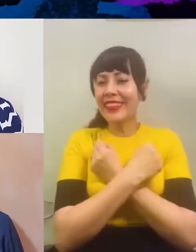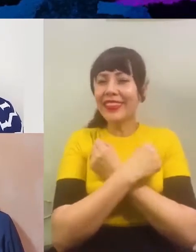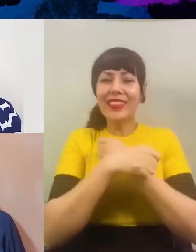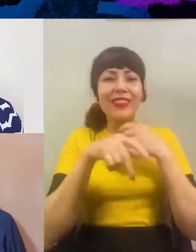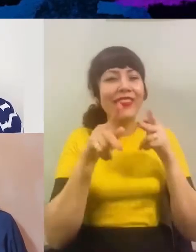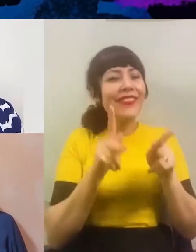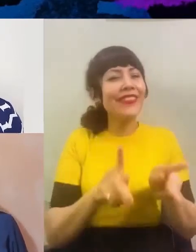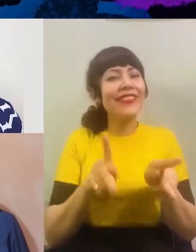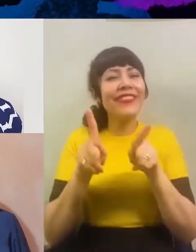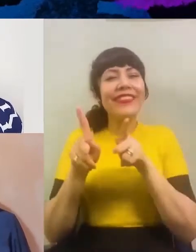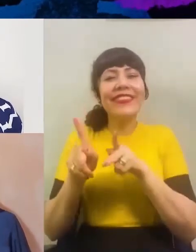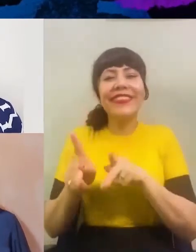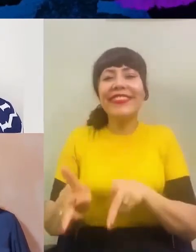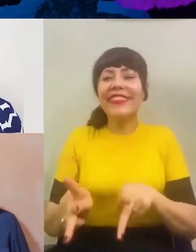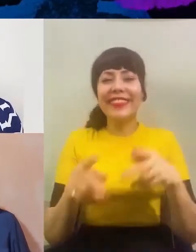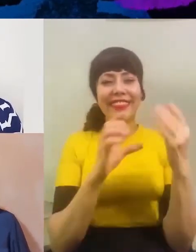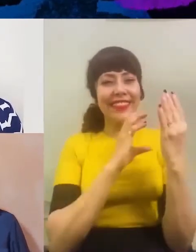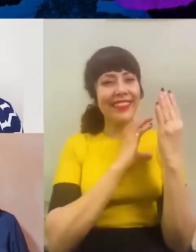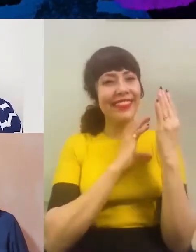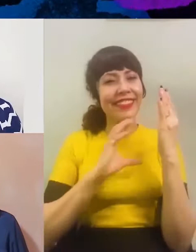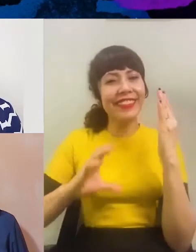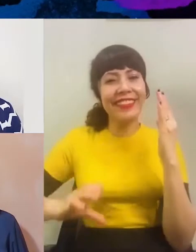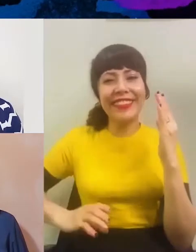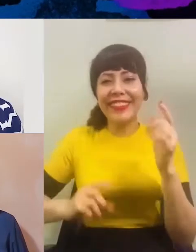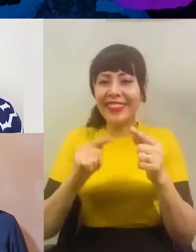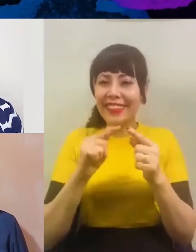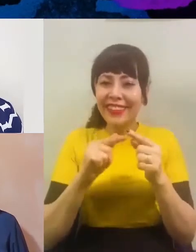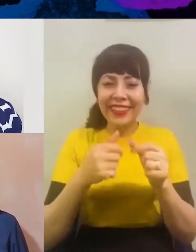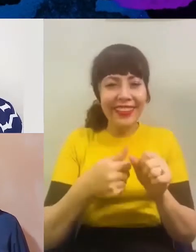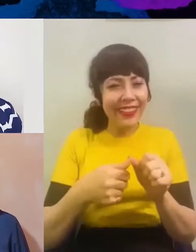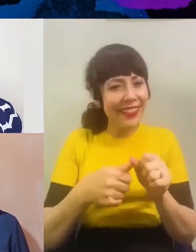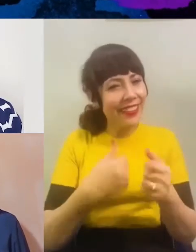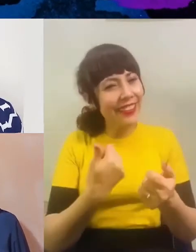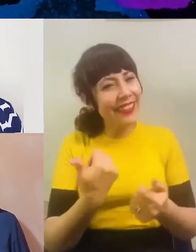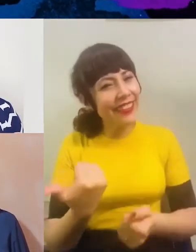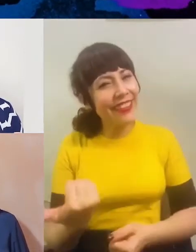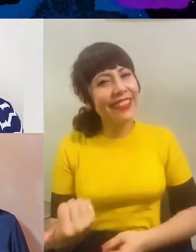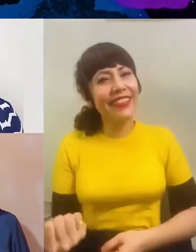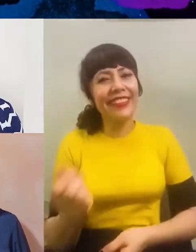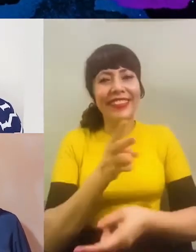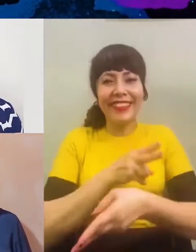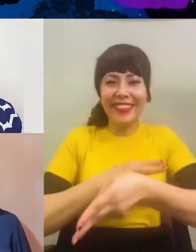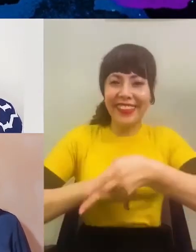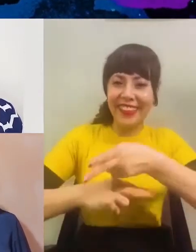love. Put Christ into each other's